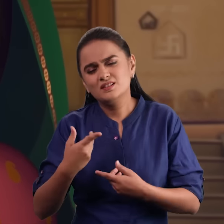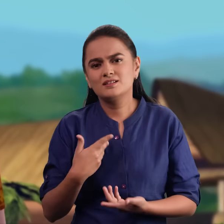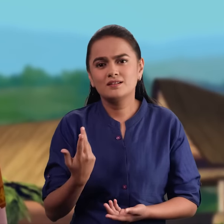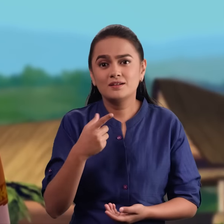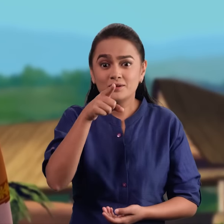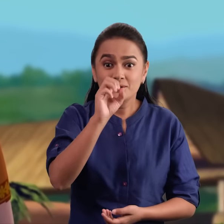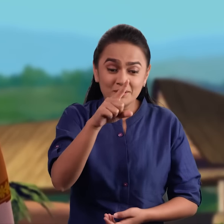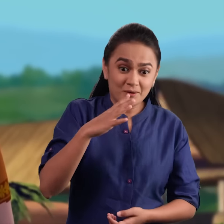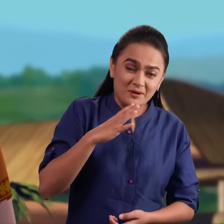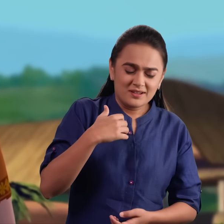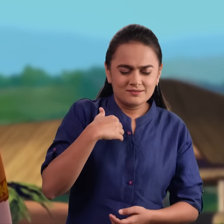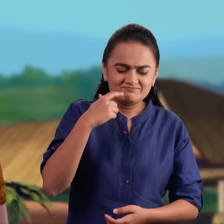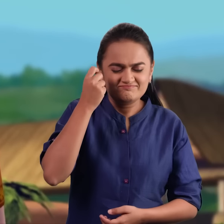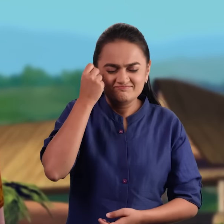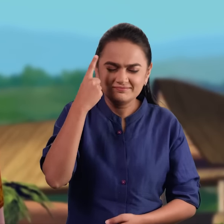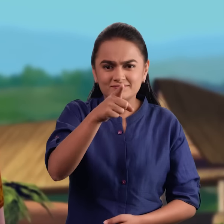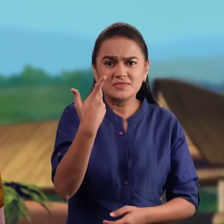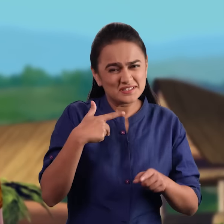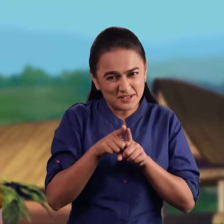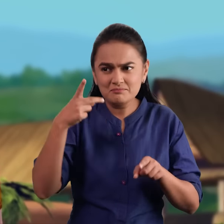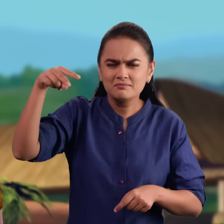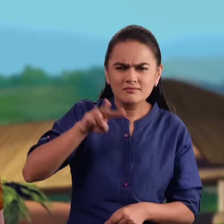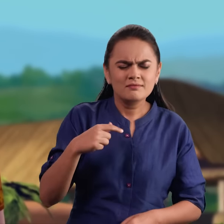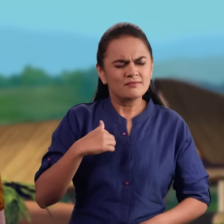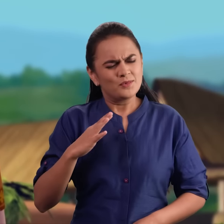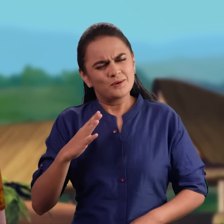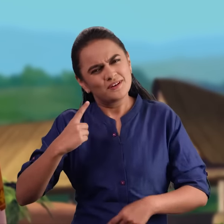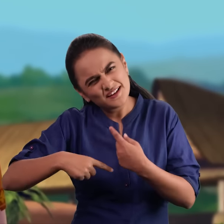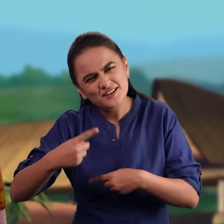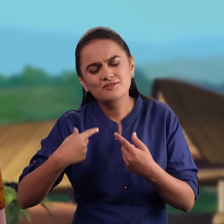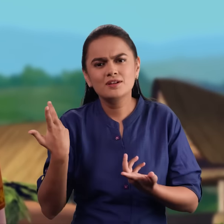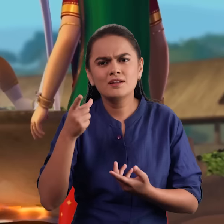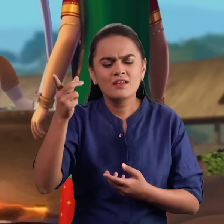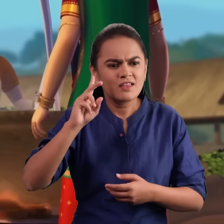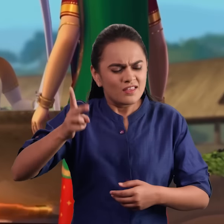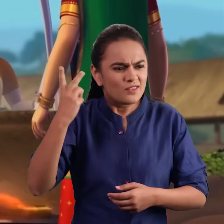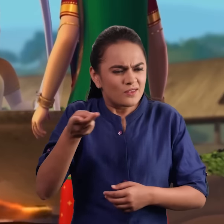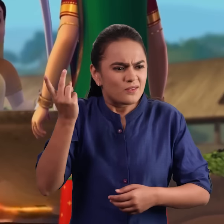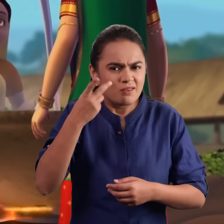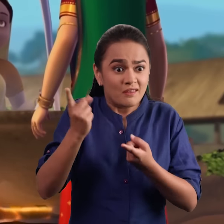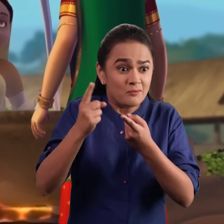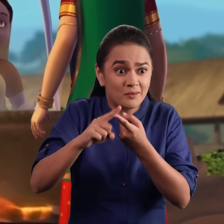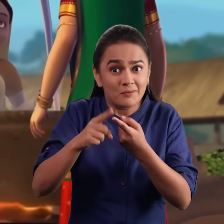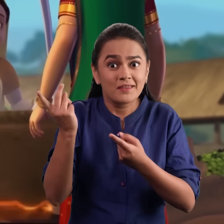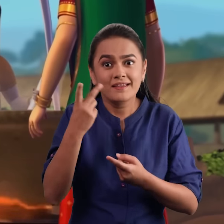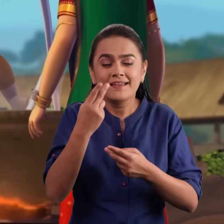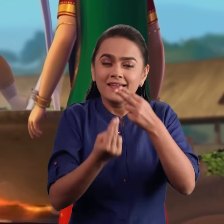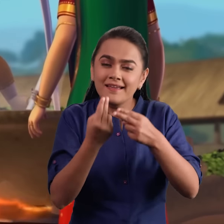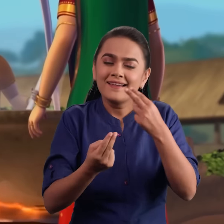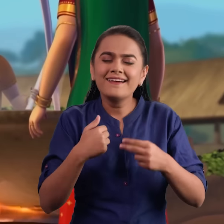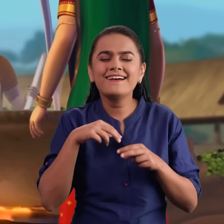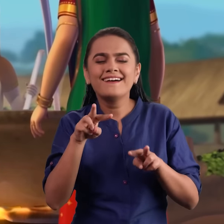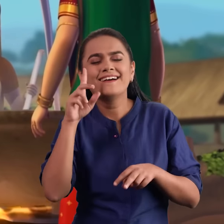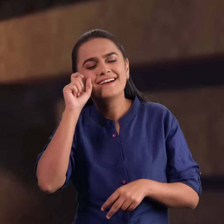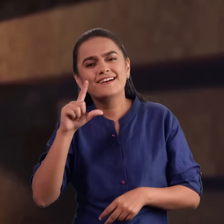हूँ। तुम्हारी व्याकुलता मैं समझती हूँ। मैं भी उसकी वापसी की प्रतीक्षा करती हूँ। उसके नए नए कारनामे सुनकर बड़ा